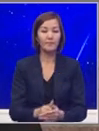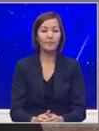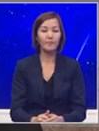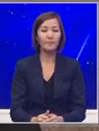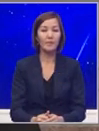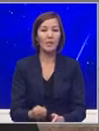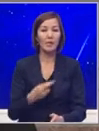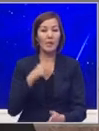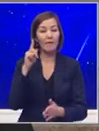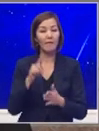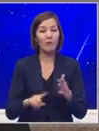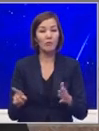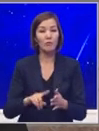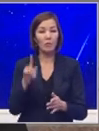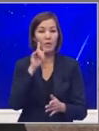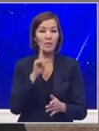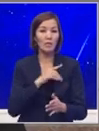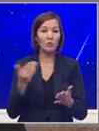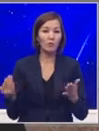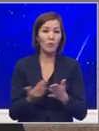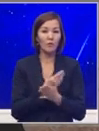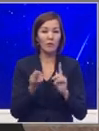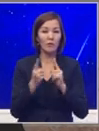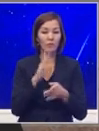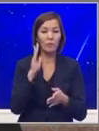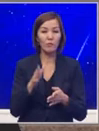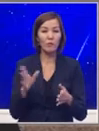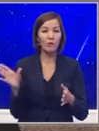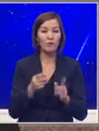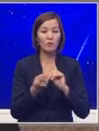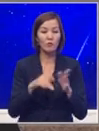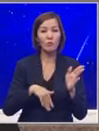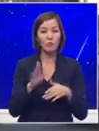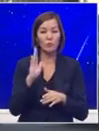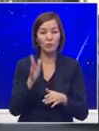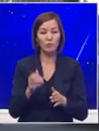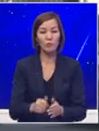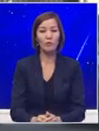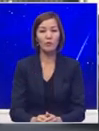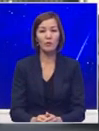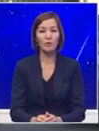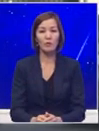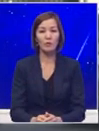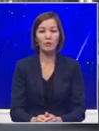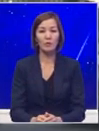Я верю что с новым Казахстаном придут и новые реформы все изменится в лучшую сторону